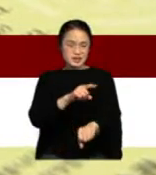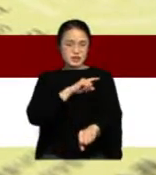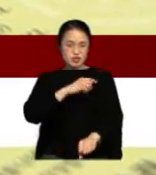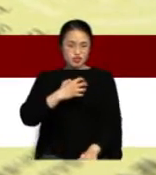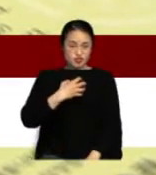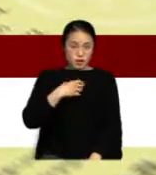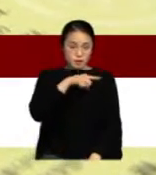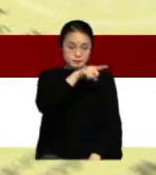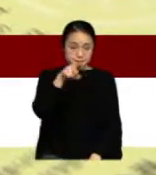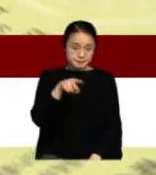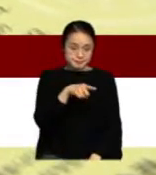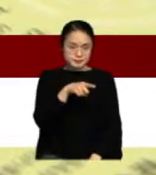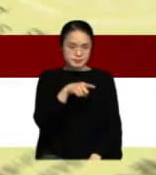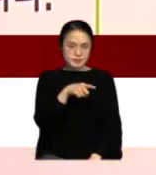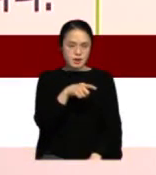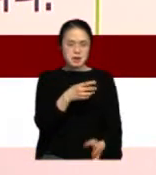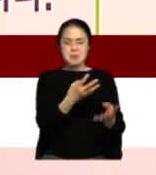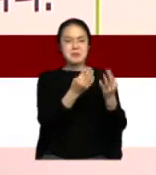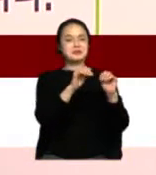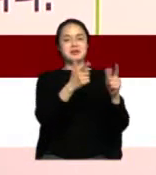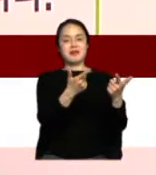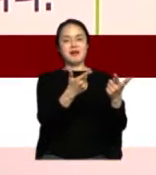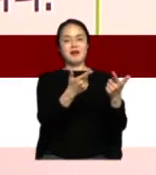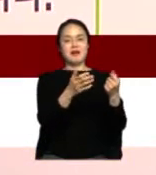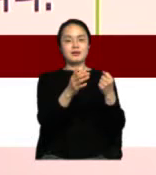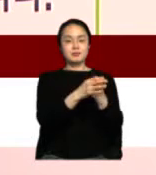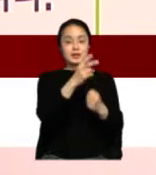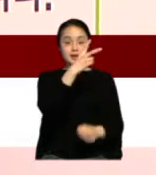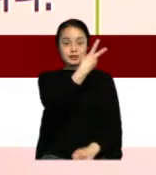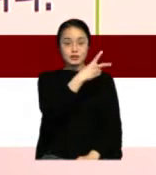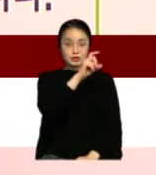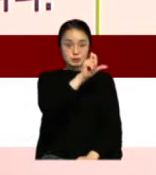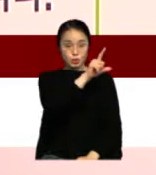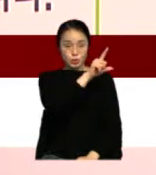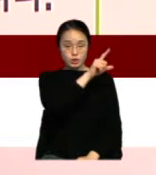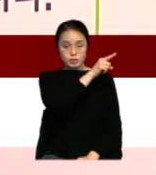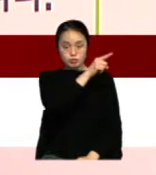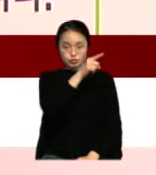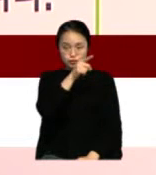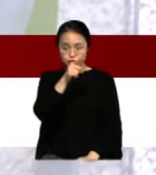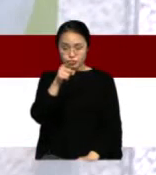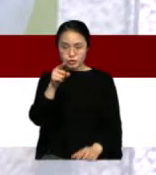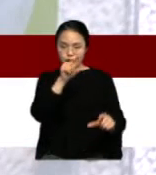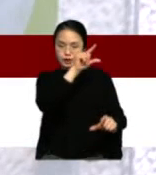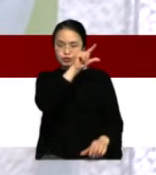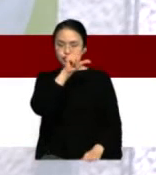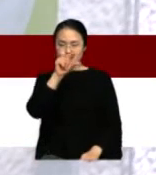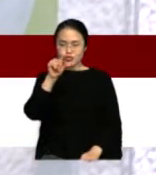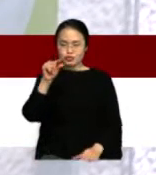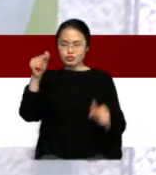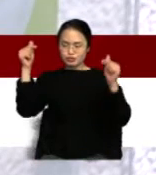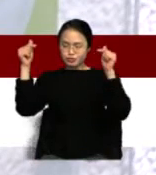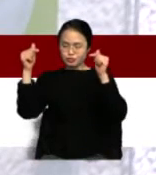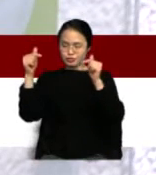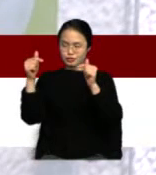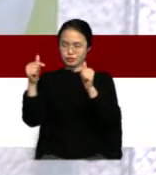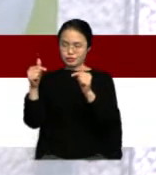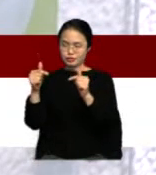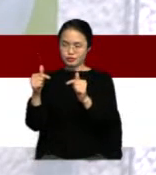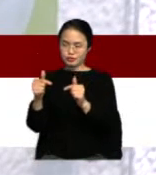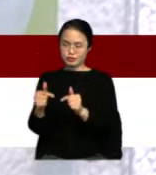에 응답률을 보여 2015년 2000 7% 2016년 1.2% 에 이어 3년 연속